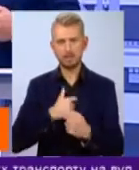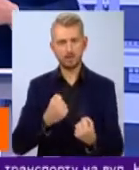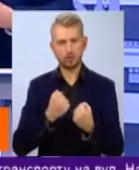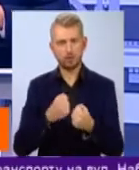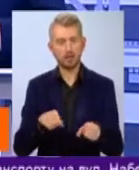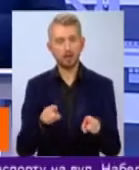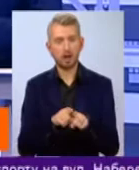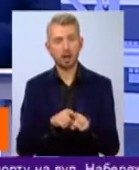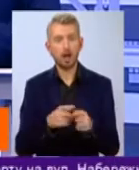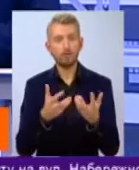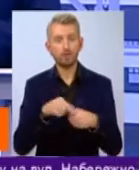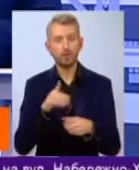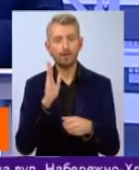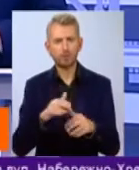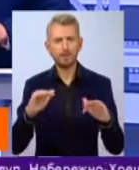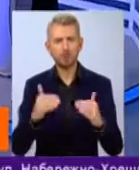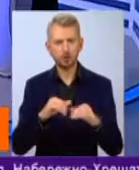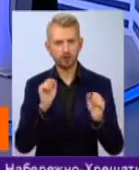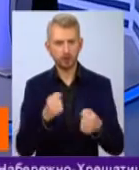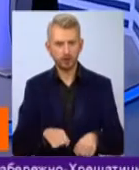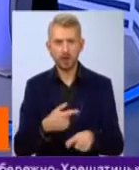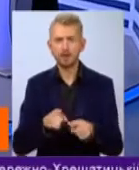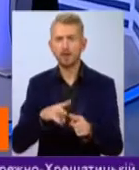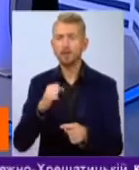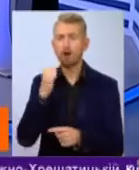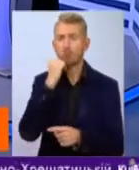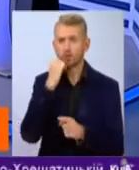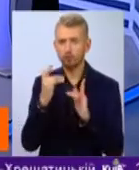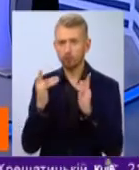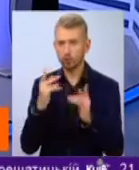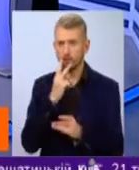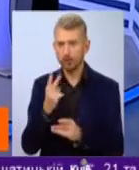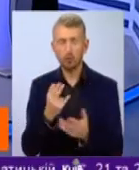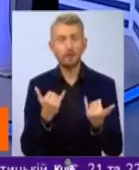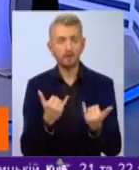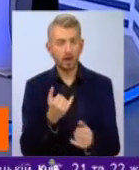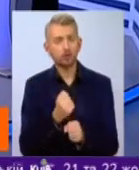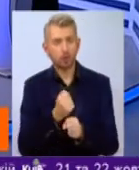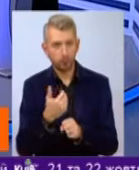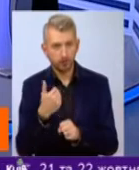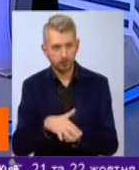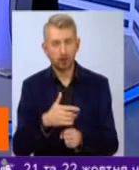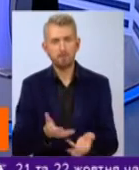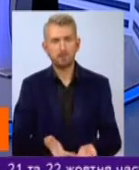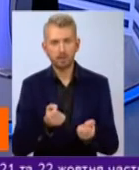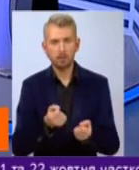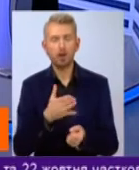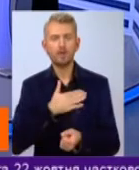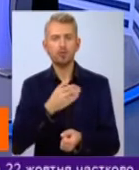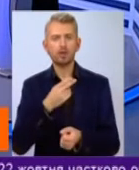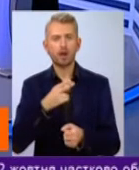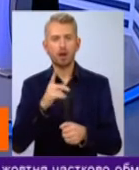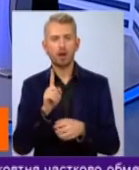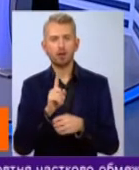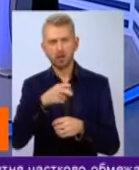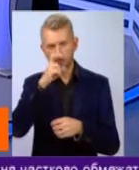таким чином автоматично ви будете зменшувати швидкість. Ну це на Московському мосту вже це видно. Так. Зараз вже роблять, до речі, так, підтримує. Наші ДБН, які ми